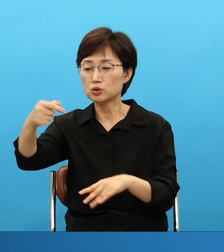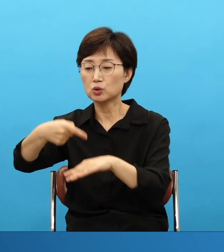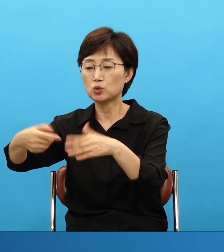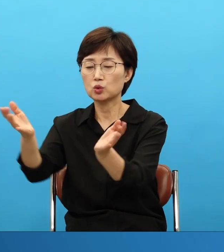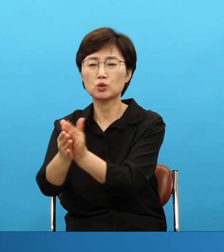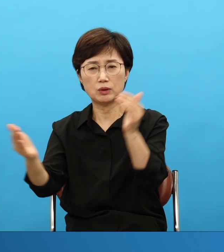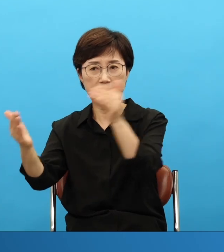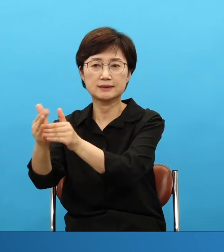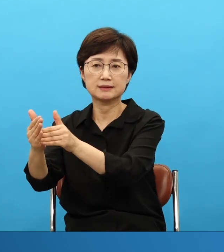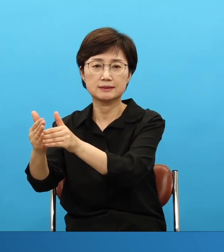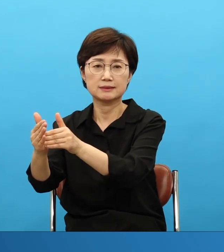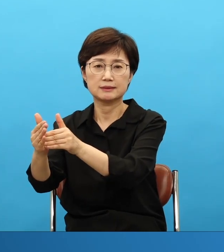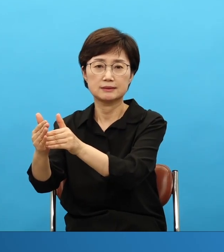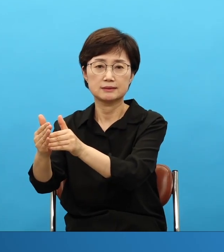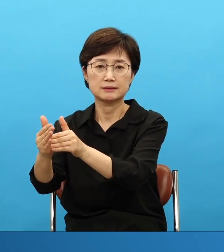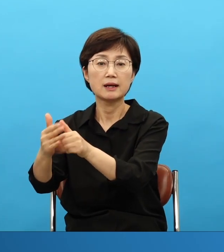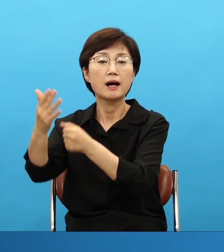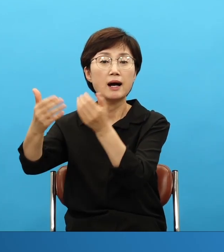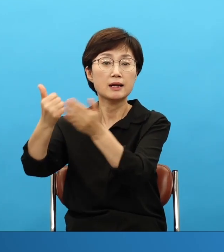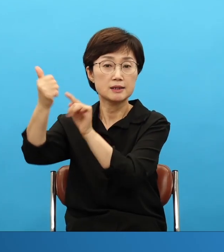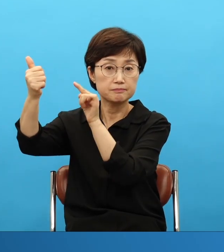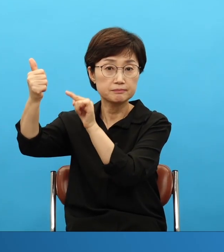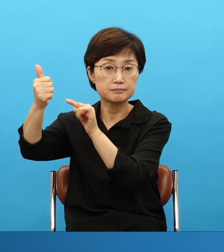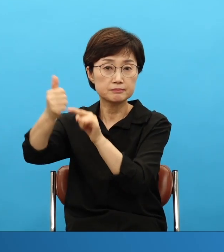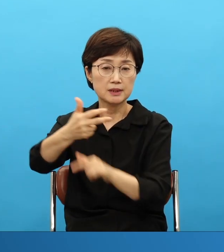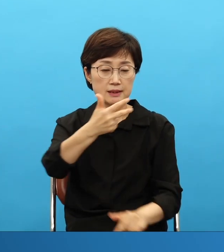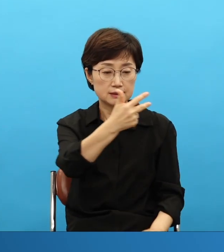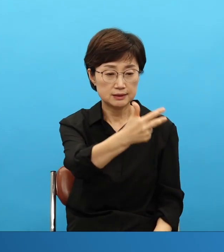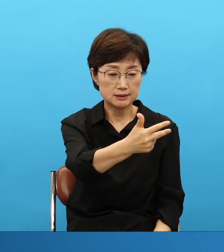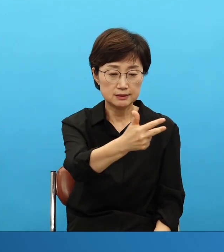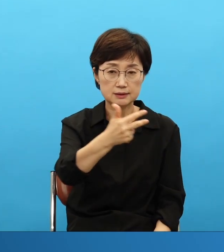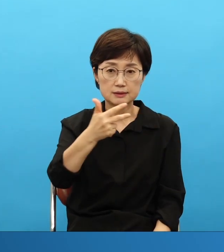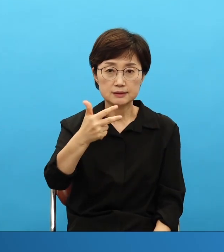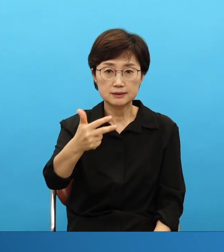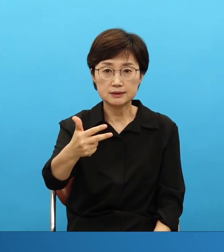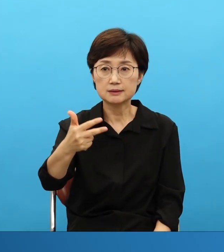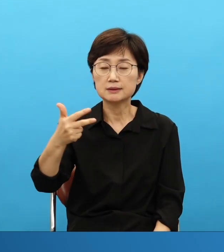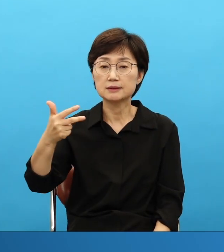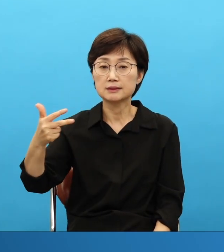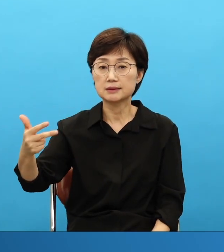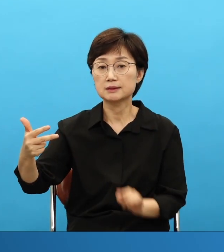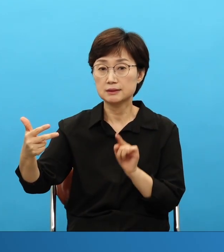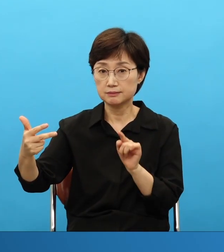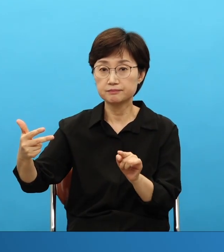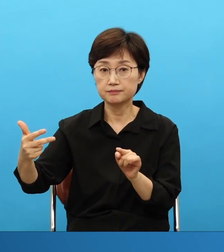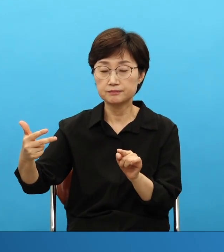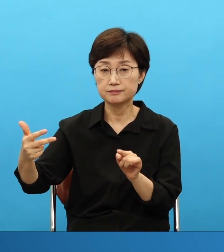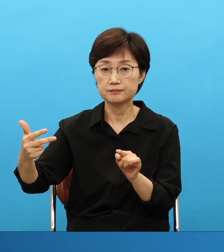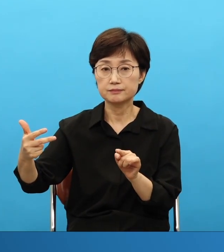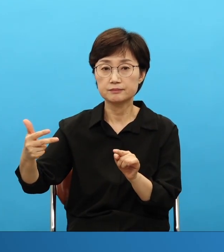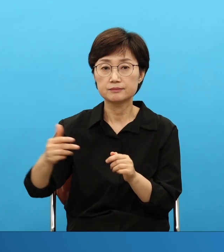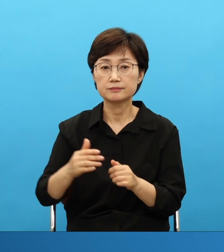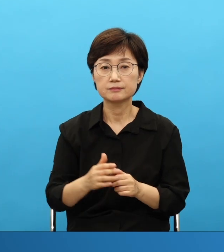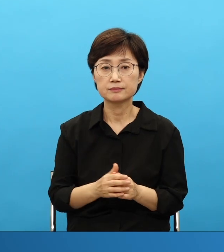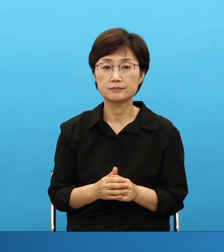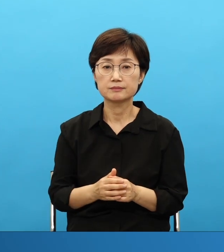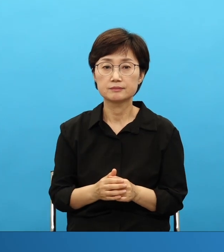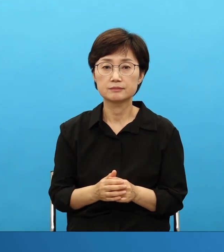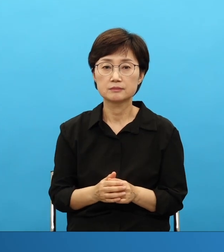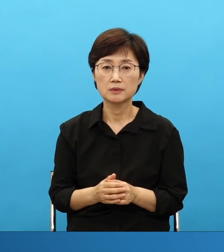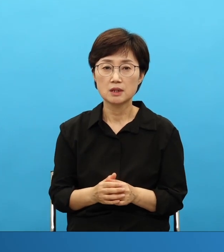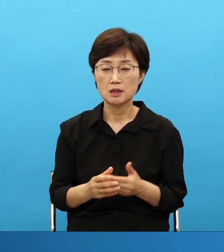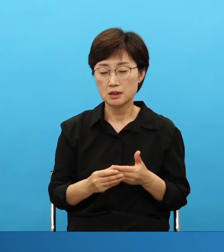종족까지 하나님께서는 망대 여정 이정표로